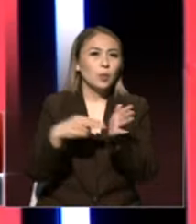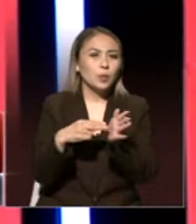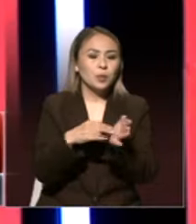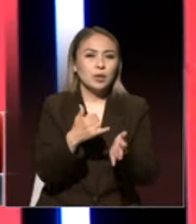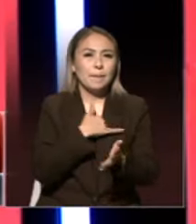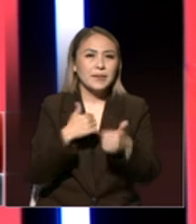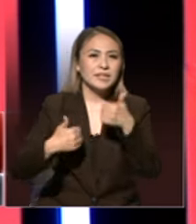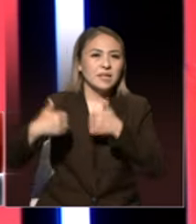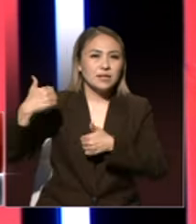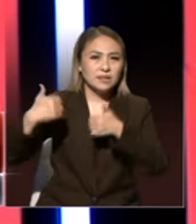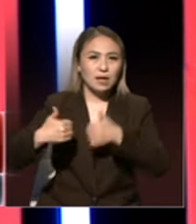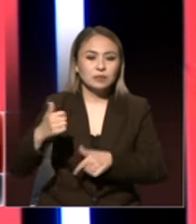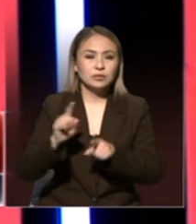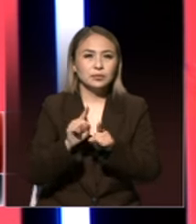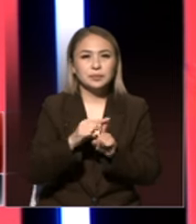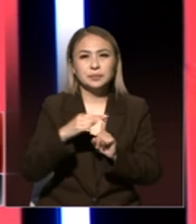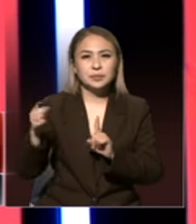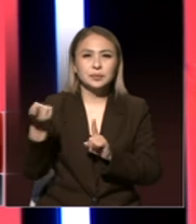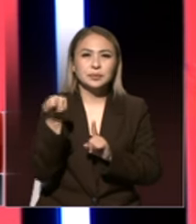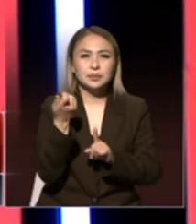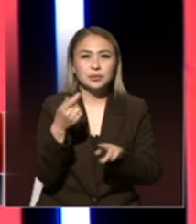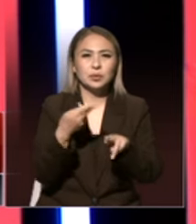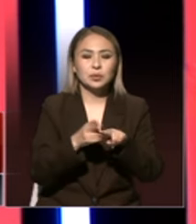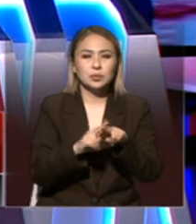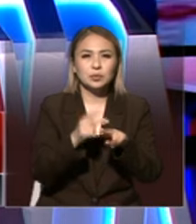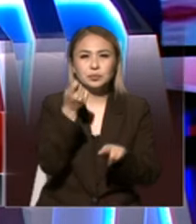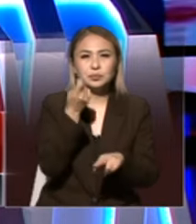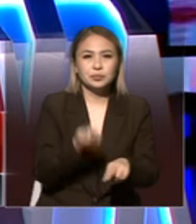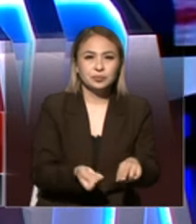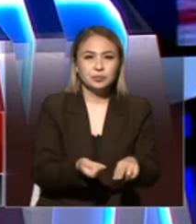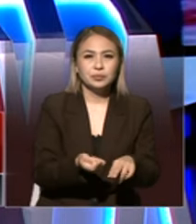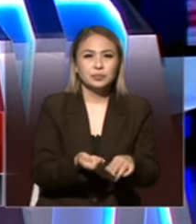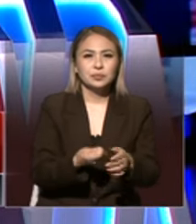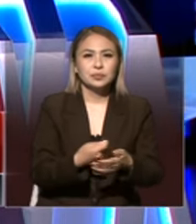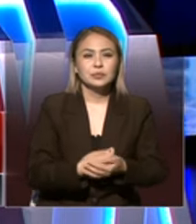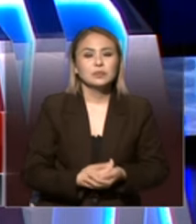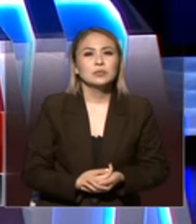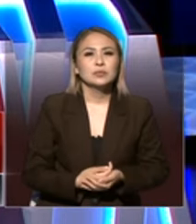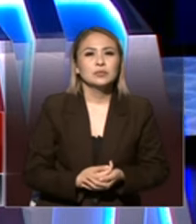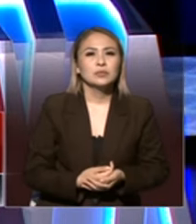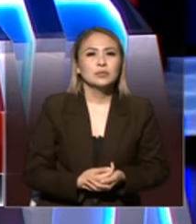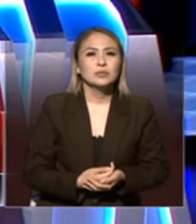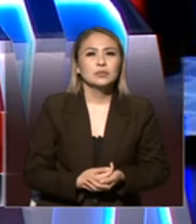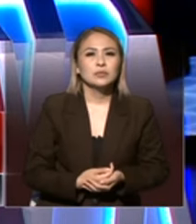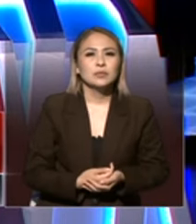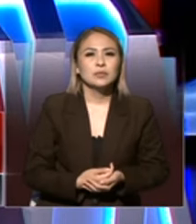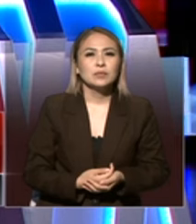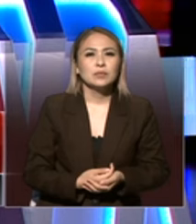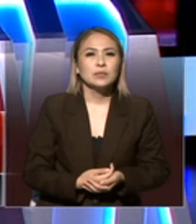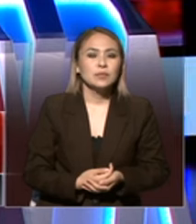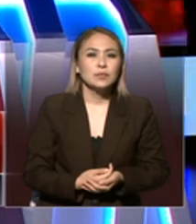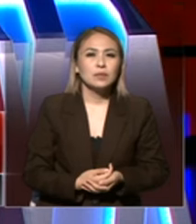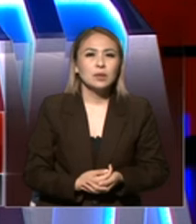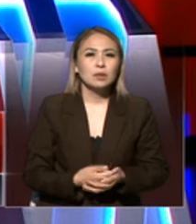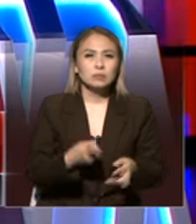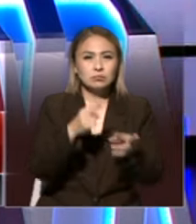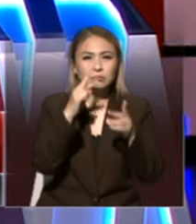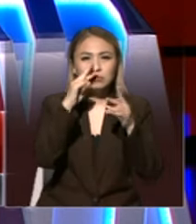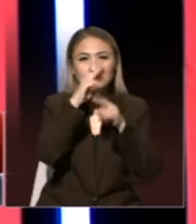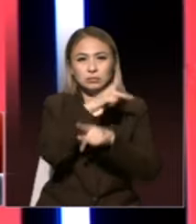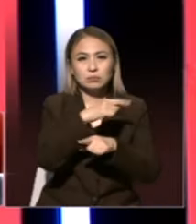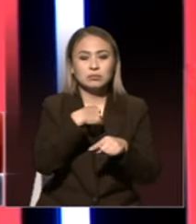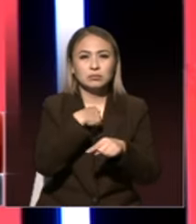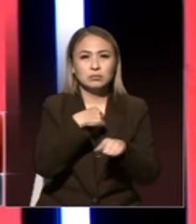бағаларды салыстырғанда арасында біздікі арзанырақ болып тұр деп. 1 миллионға шамамен. Ол дұрыс емес, жаңа